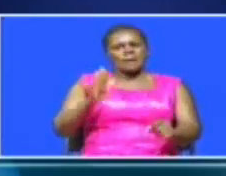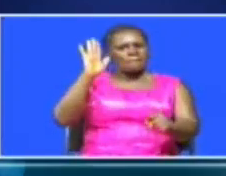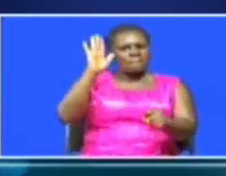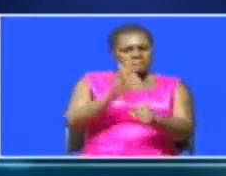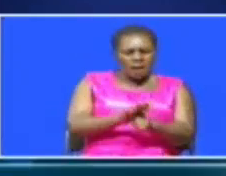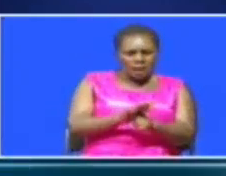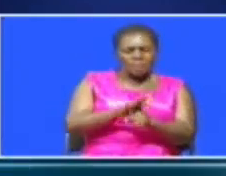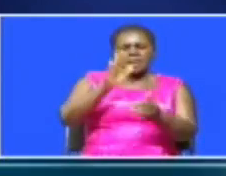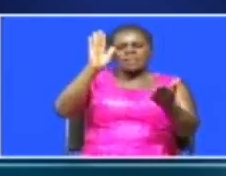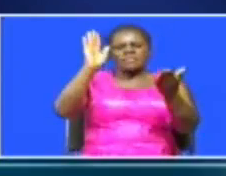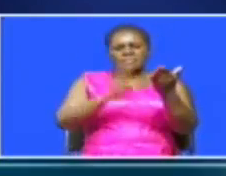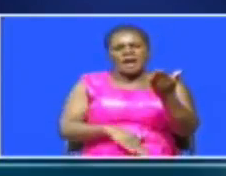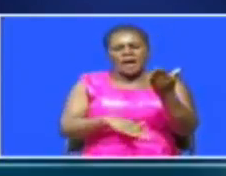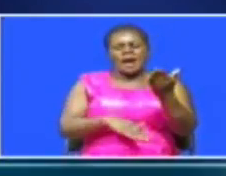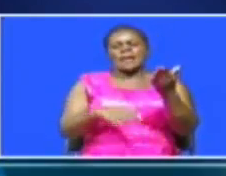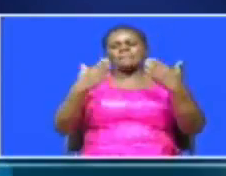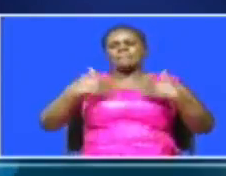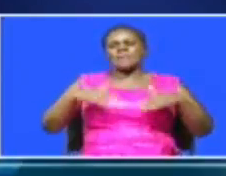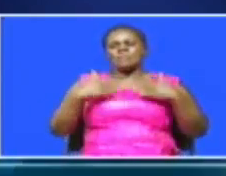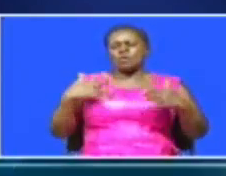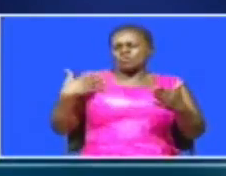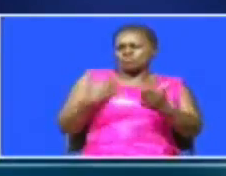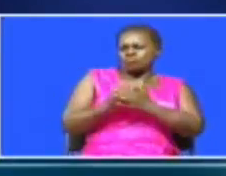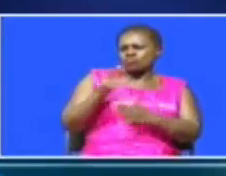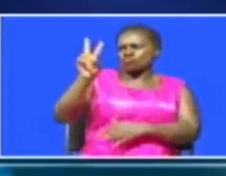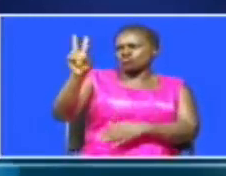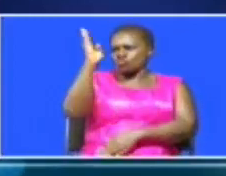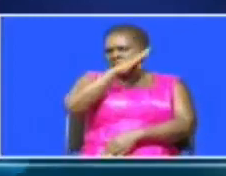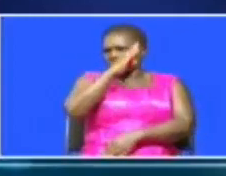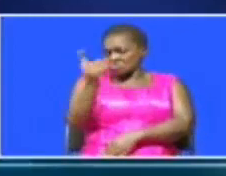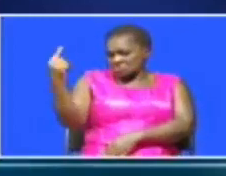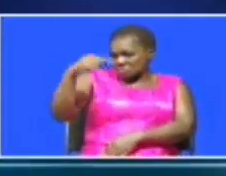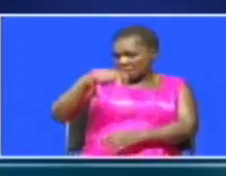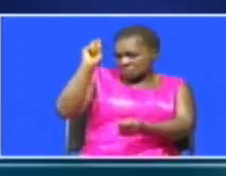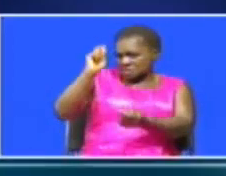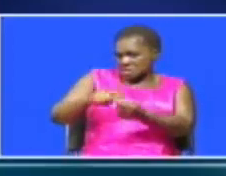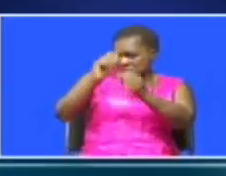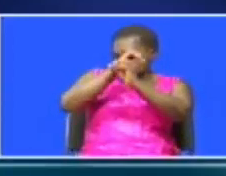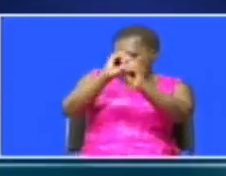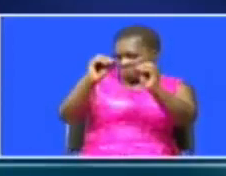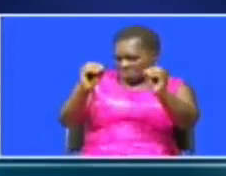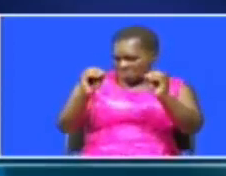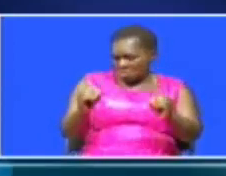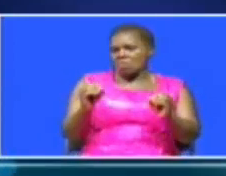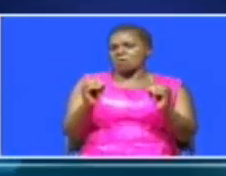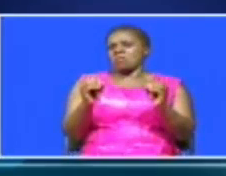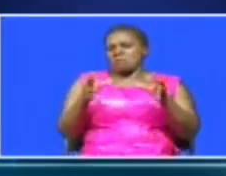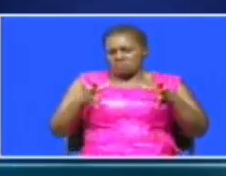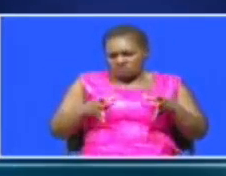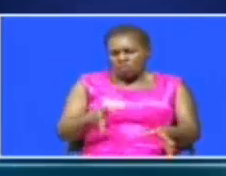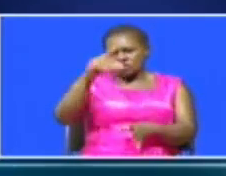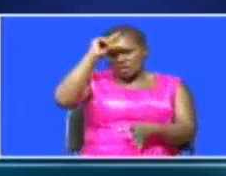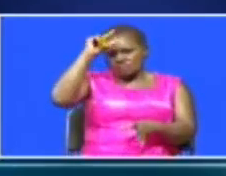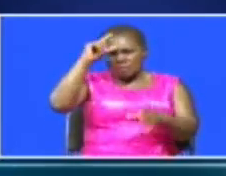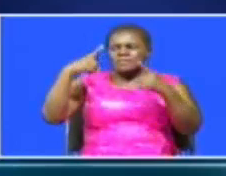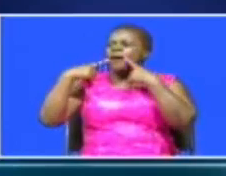wengi kushinda walengwa, kwani hadi saa 8 hakuna aliyekuwa amejitokeza. Hili limelazimu serikali